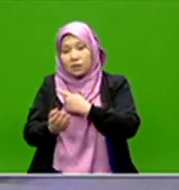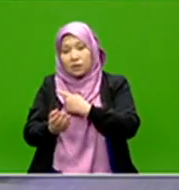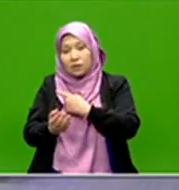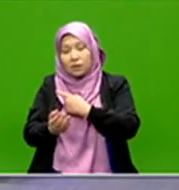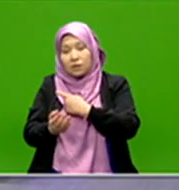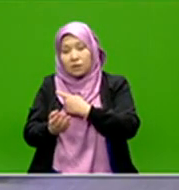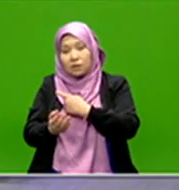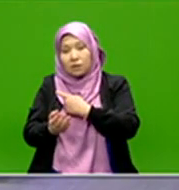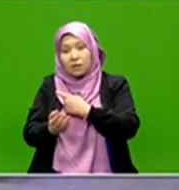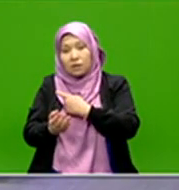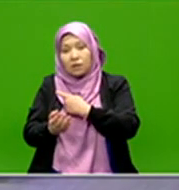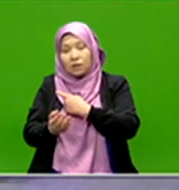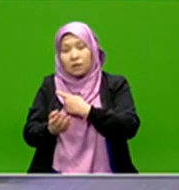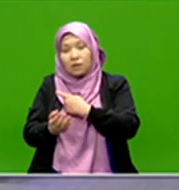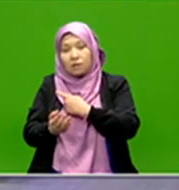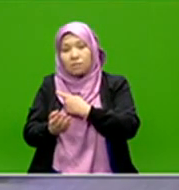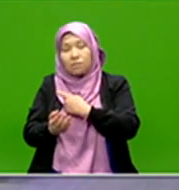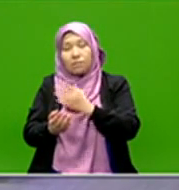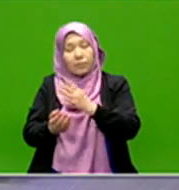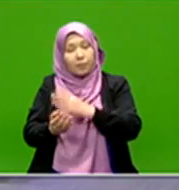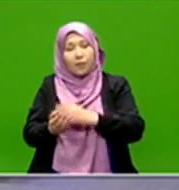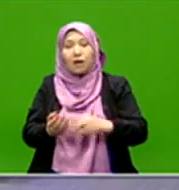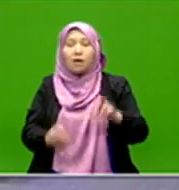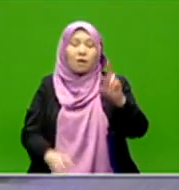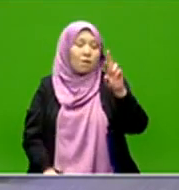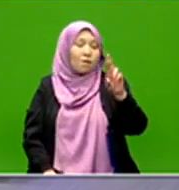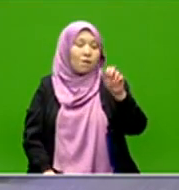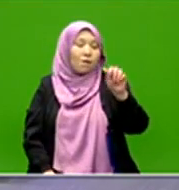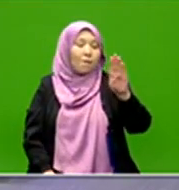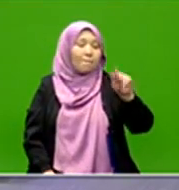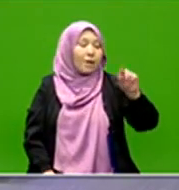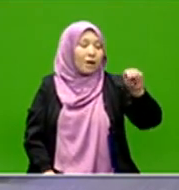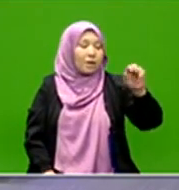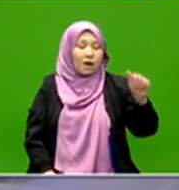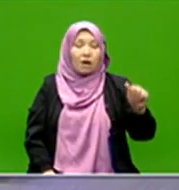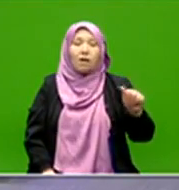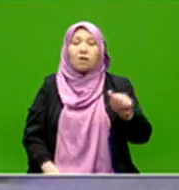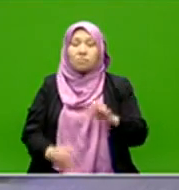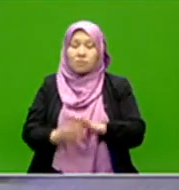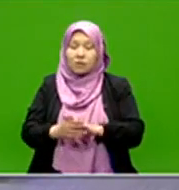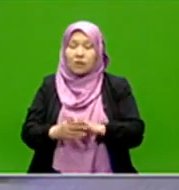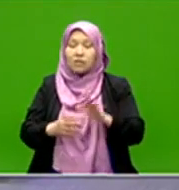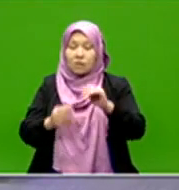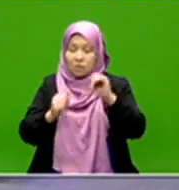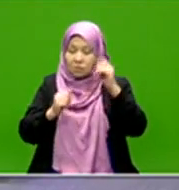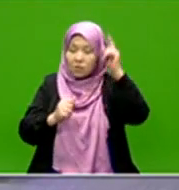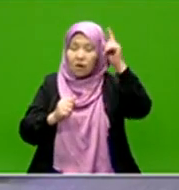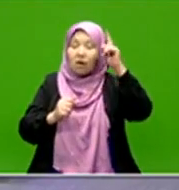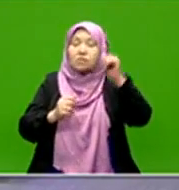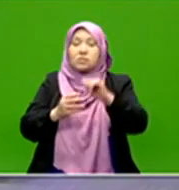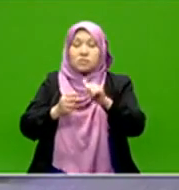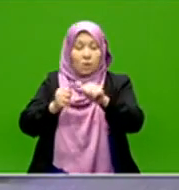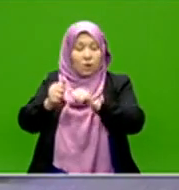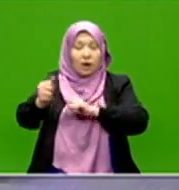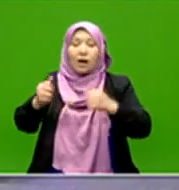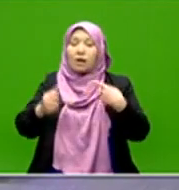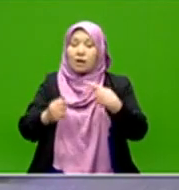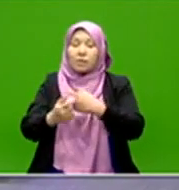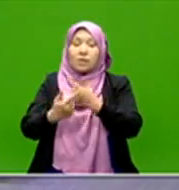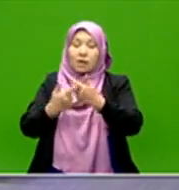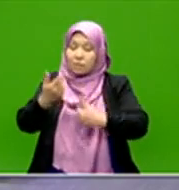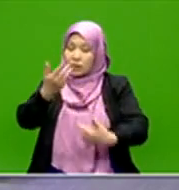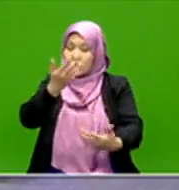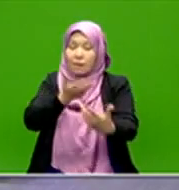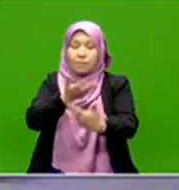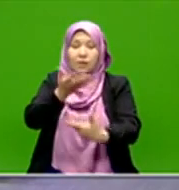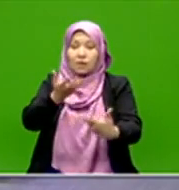Hajarul Aswad tu, kita akan lazimi doa Rabbana atina fid dunya hasanah wa fil akhirati hasanatan wa qina adzabannar